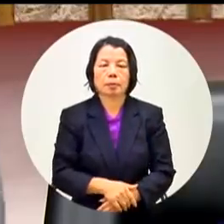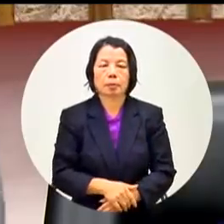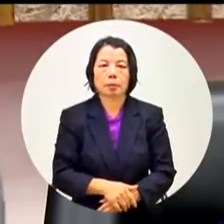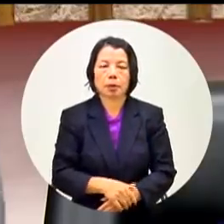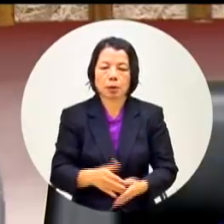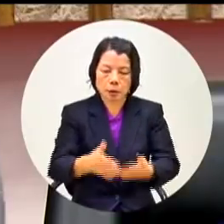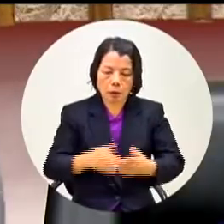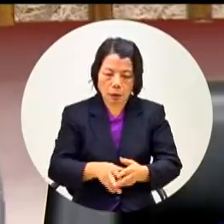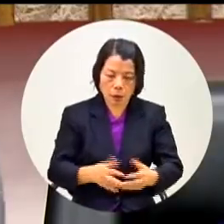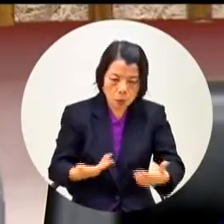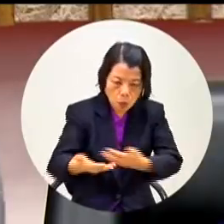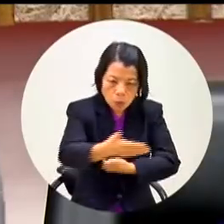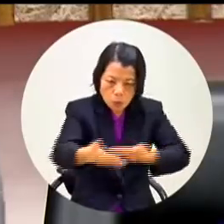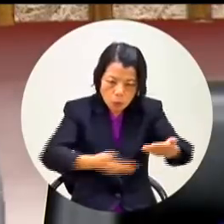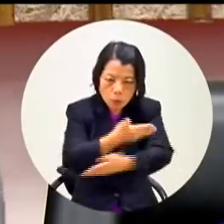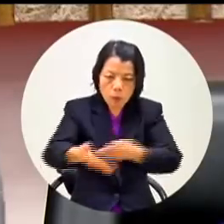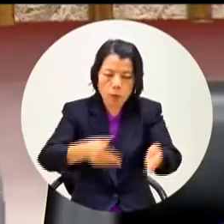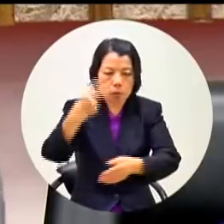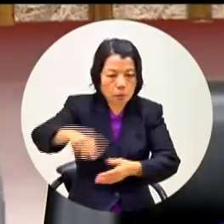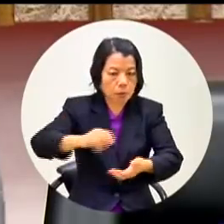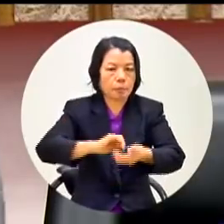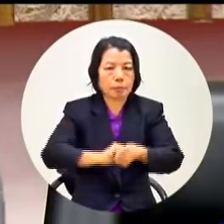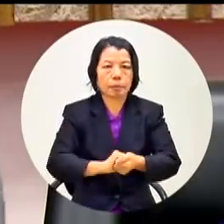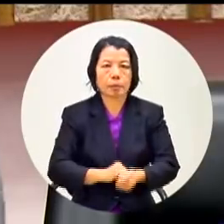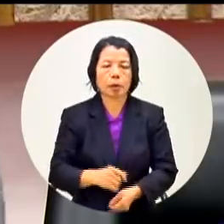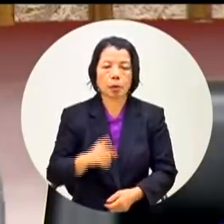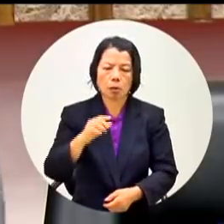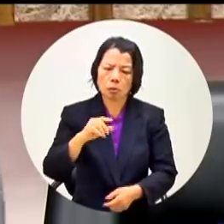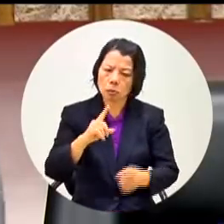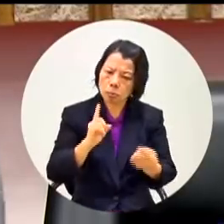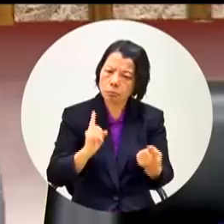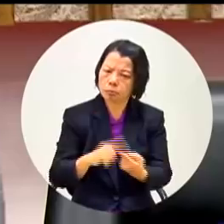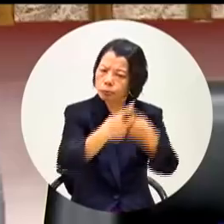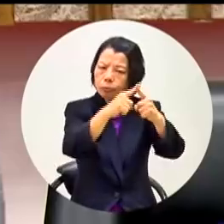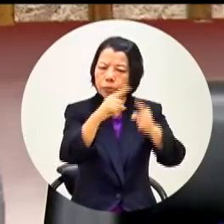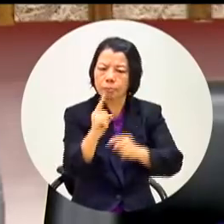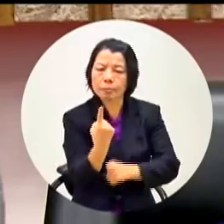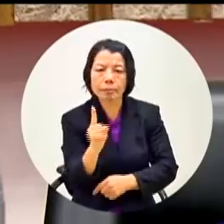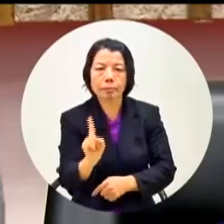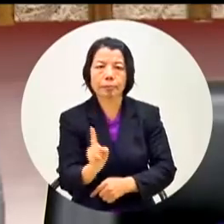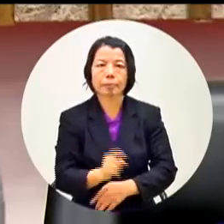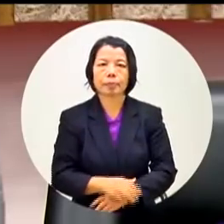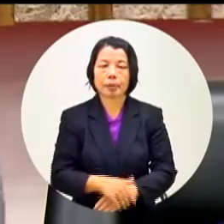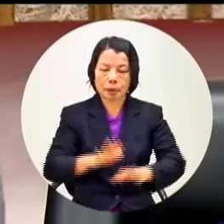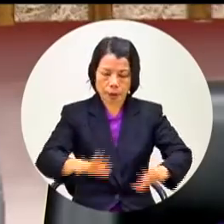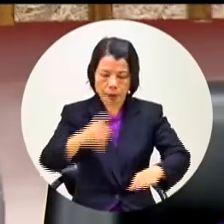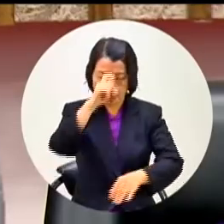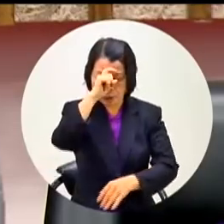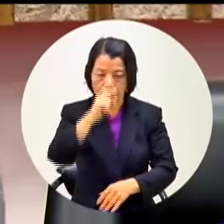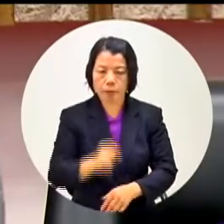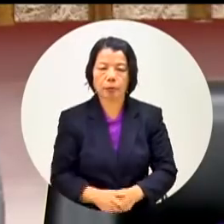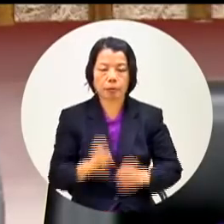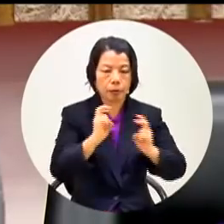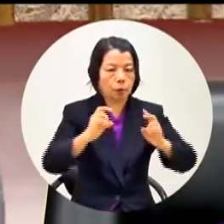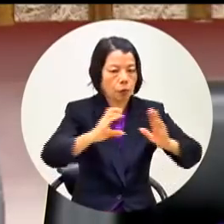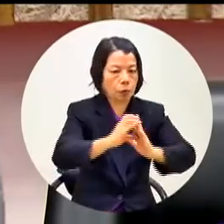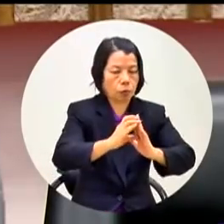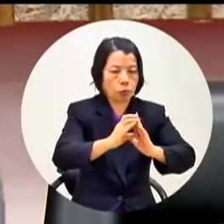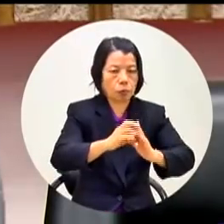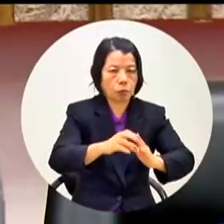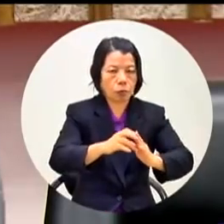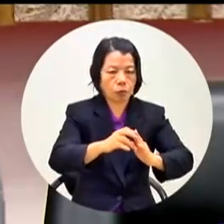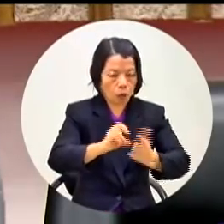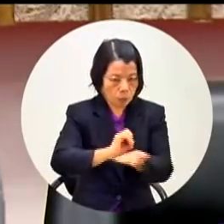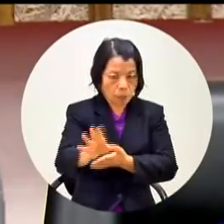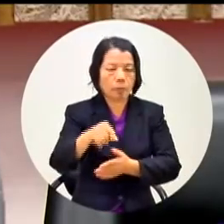我想这些争议在哪里？我相信这也是我们今天希望呢捷运局提出来做一些报告的地方哦，包括争议